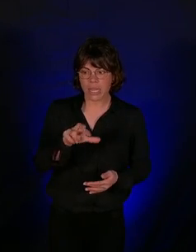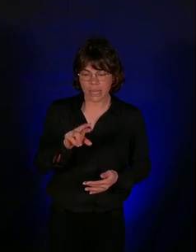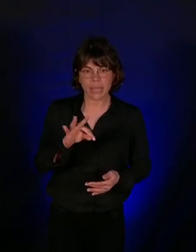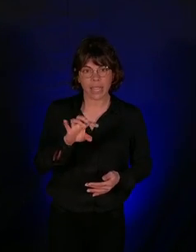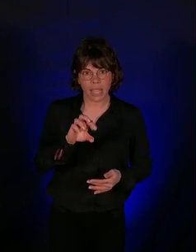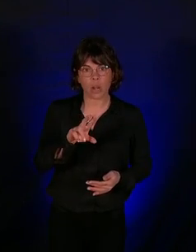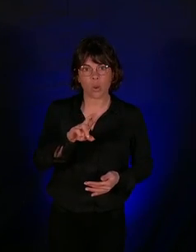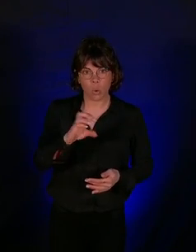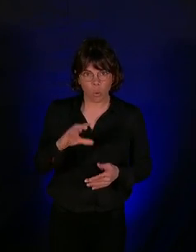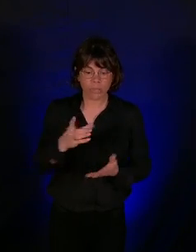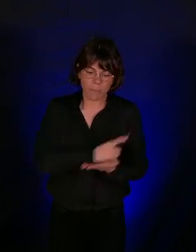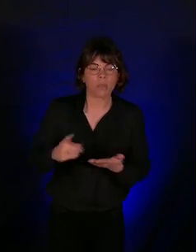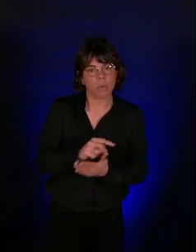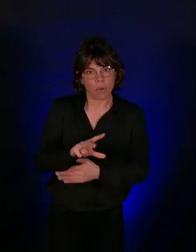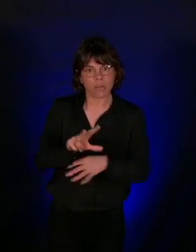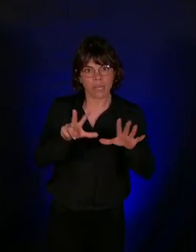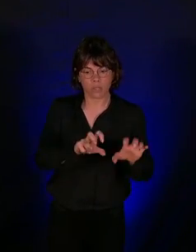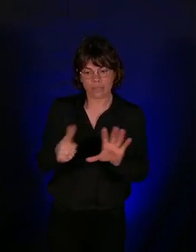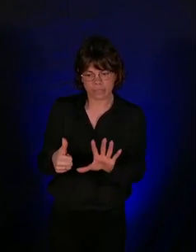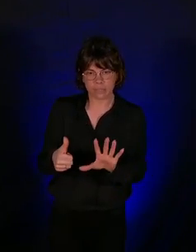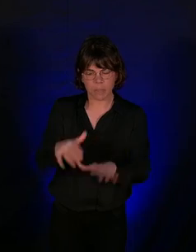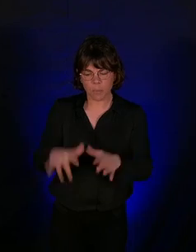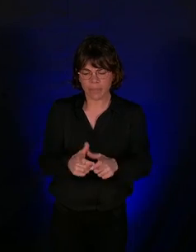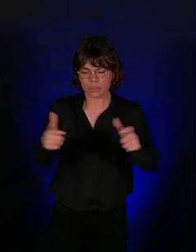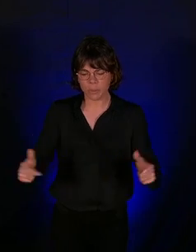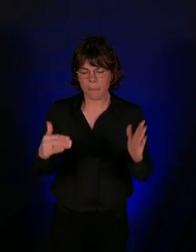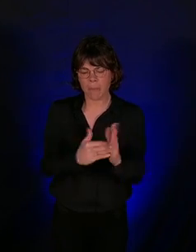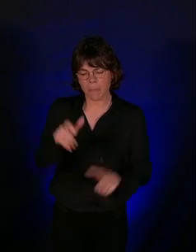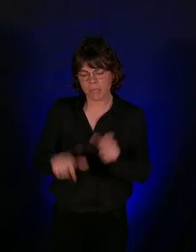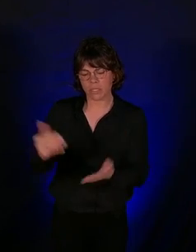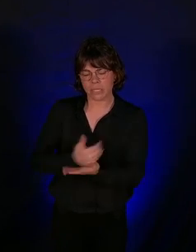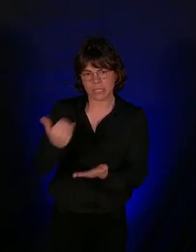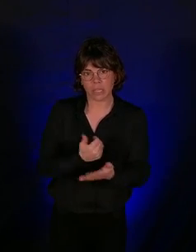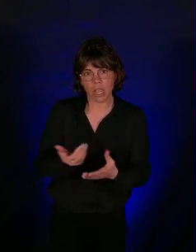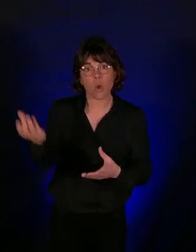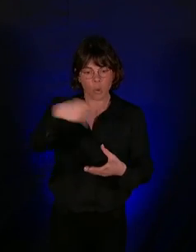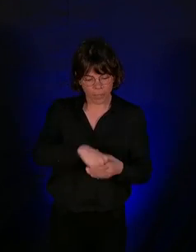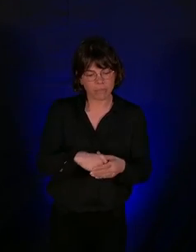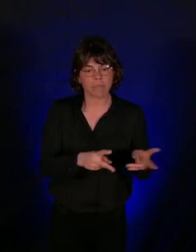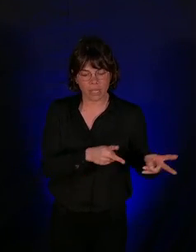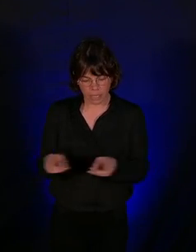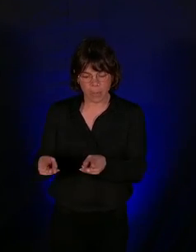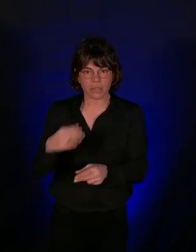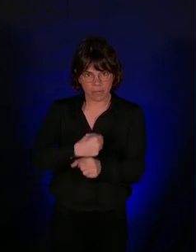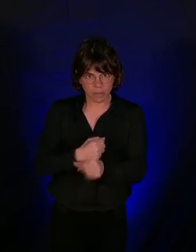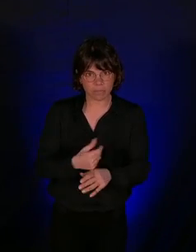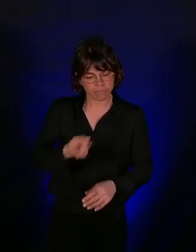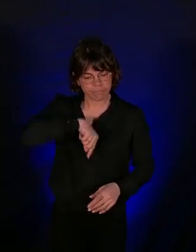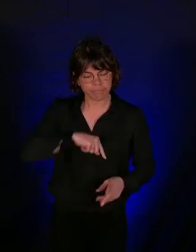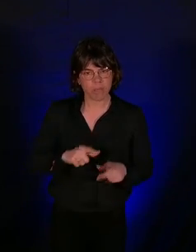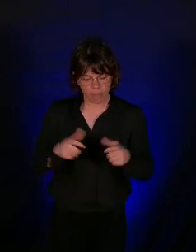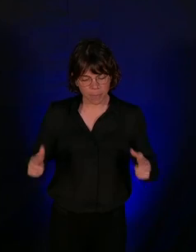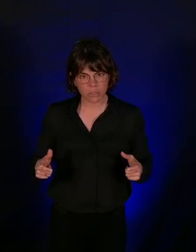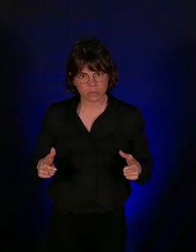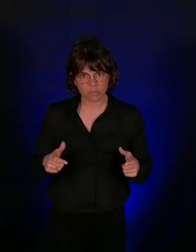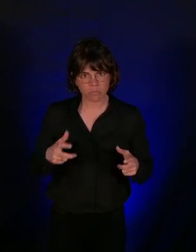situé dans le 86 Arco c'est environ 1000 salariés intérimaires compris mon entreprise fait partie de nombreux